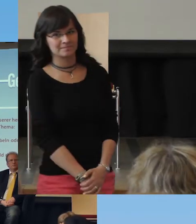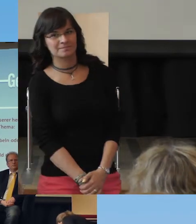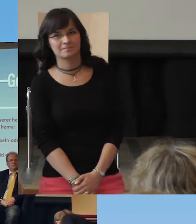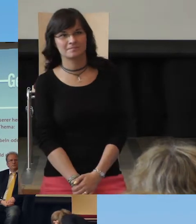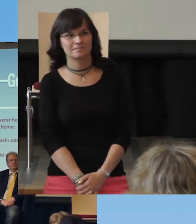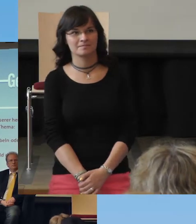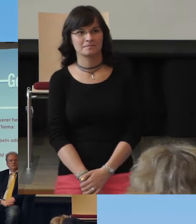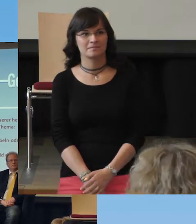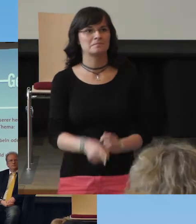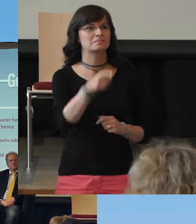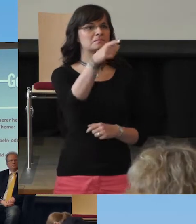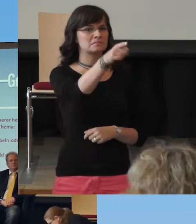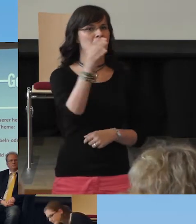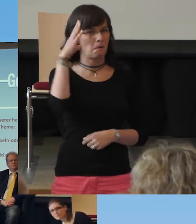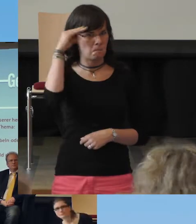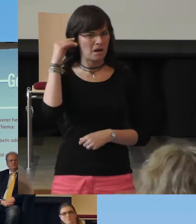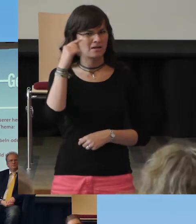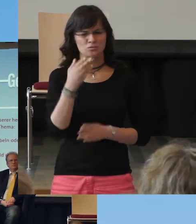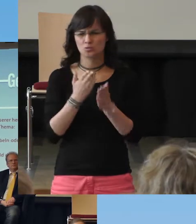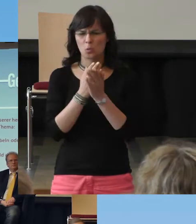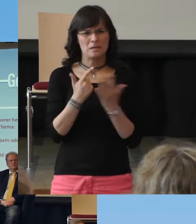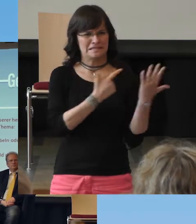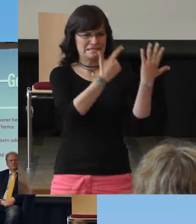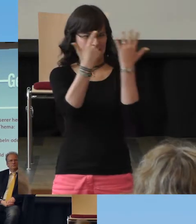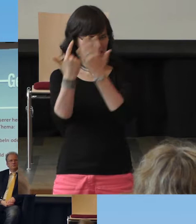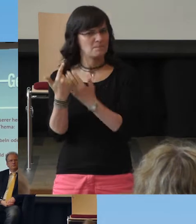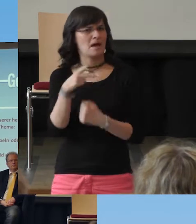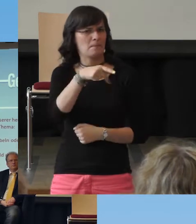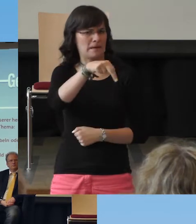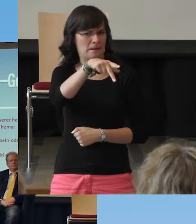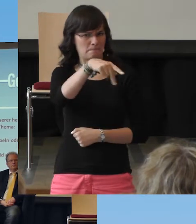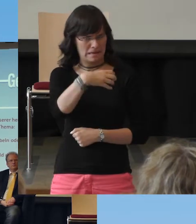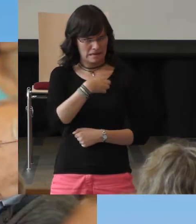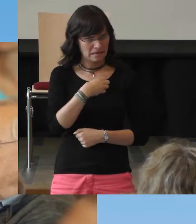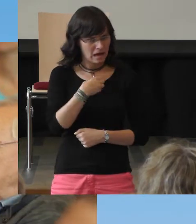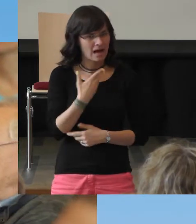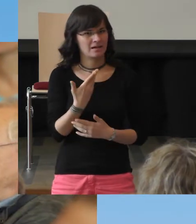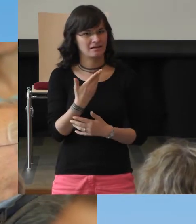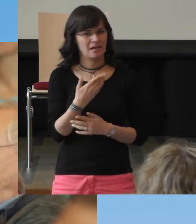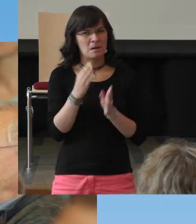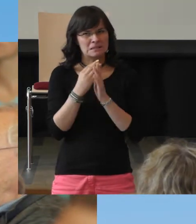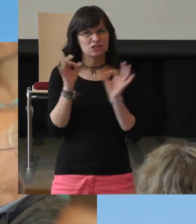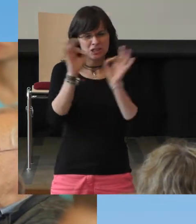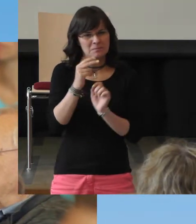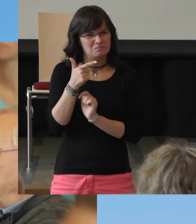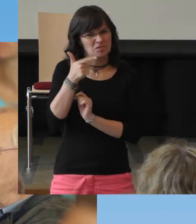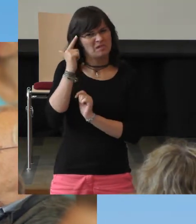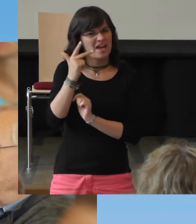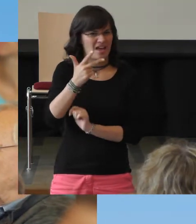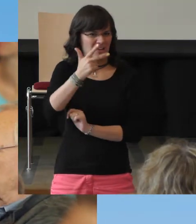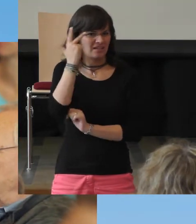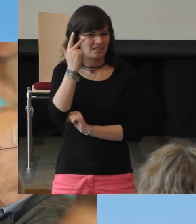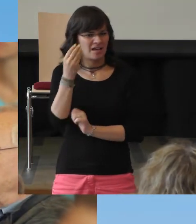Ich leide seit sieben Jahren an Polyneuropathie. Das Schlimme ist, nur seit zwei oder drei Jahren habe ich einen